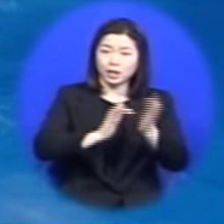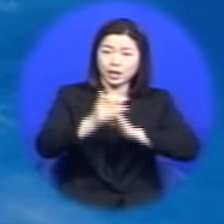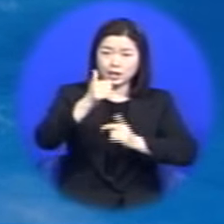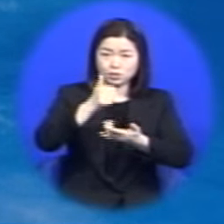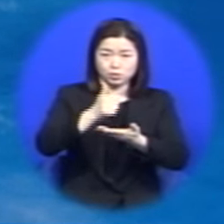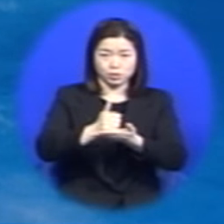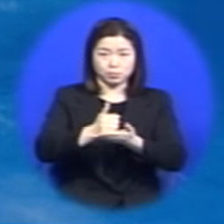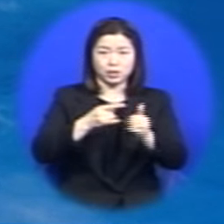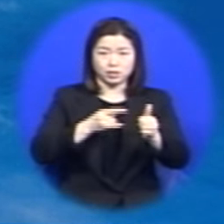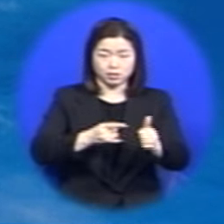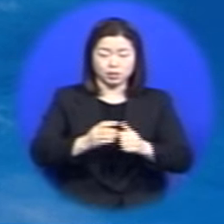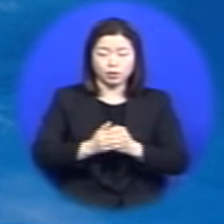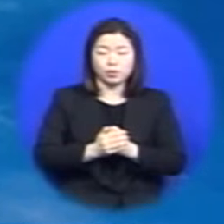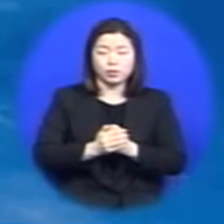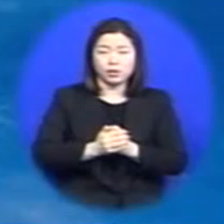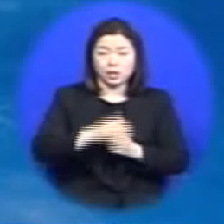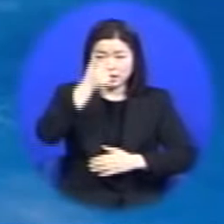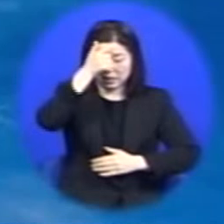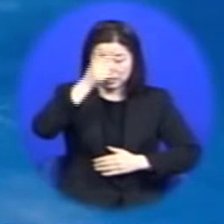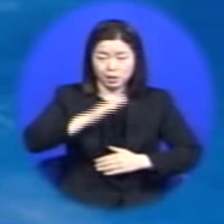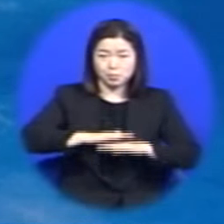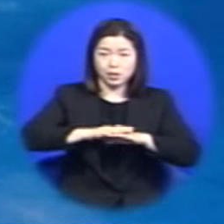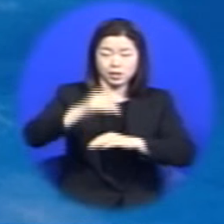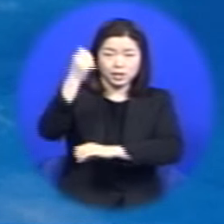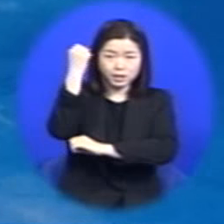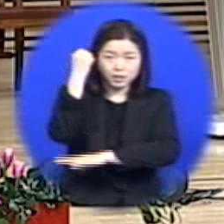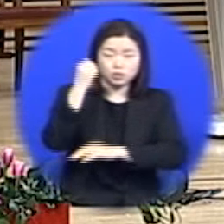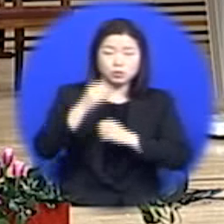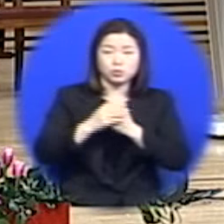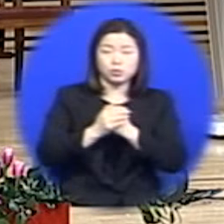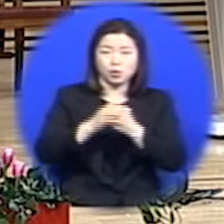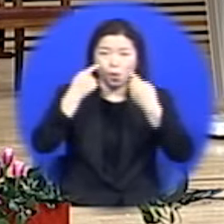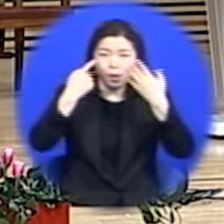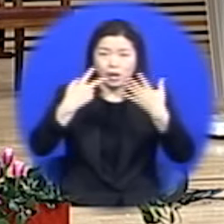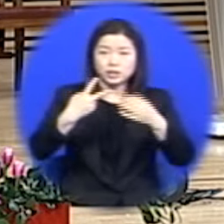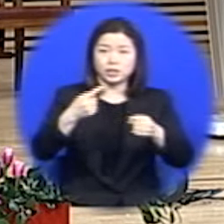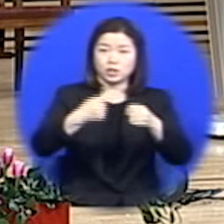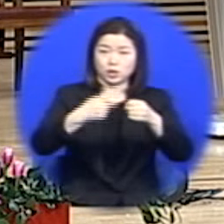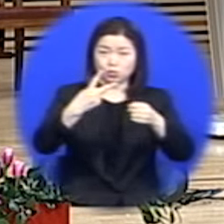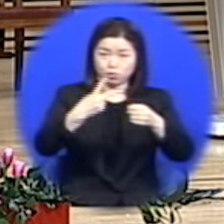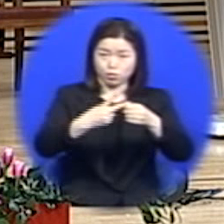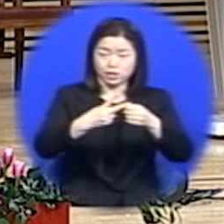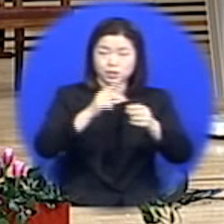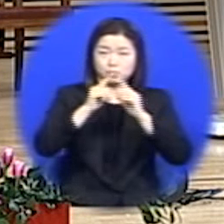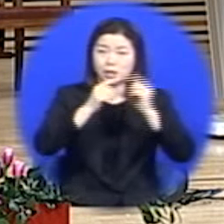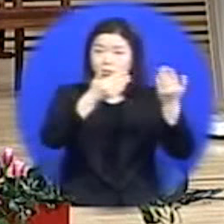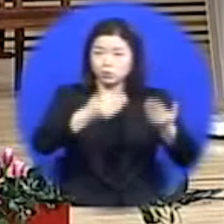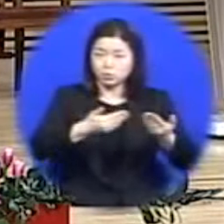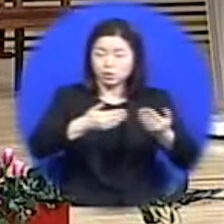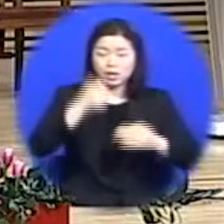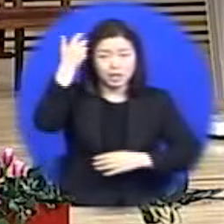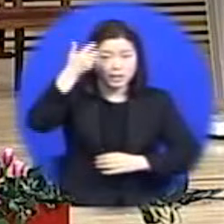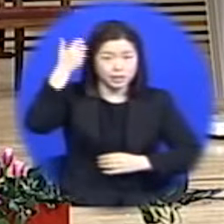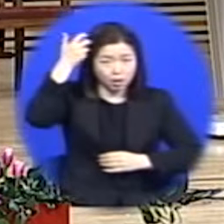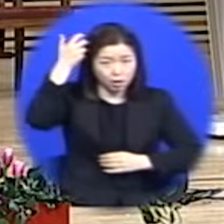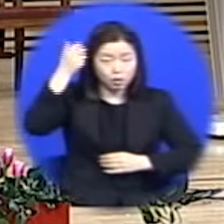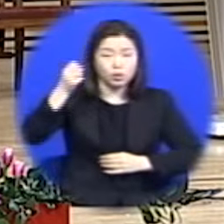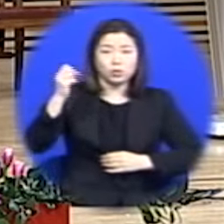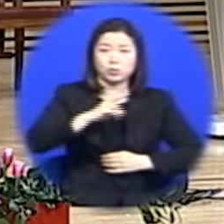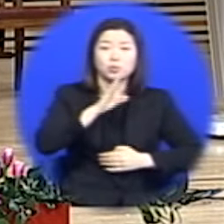예수님께서 예배의 기준을 명확하게 두 가지로 말씀을 하셨는데 영과 진리로 예배하라는